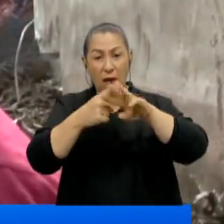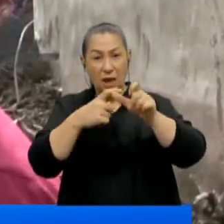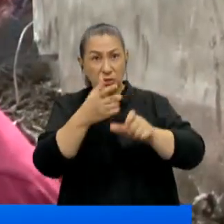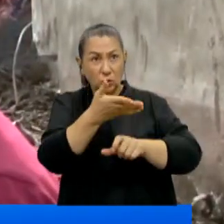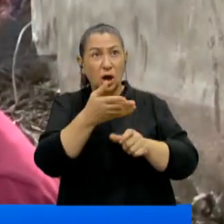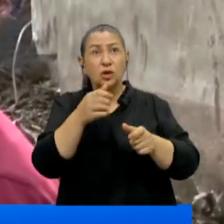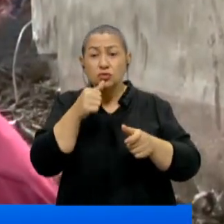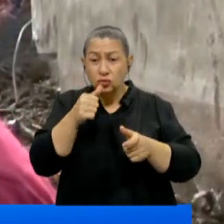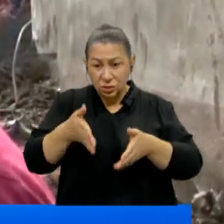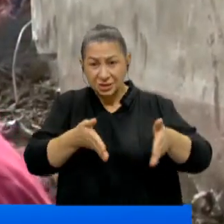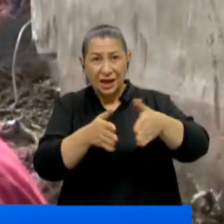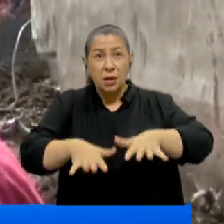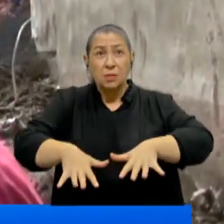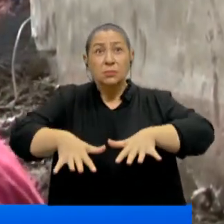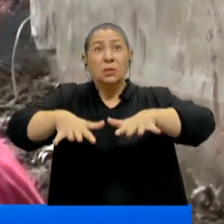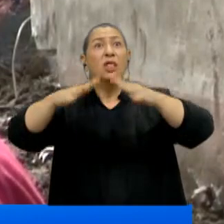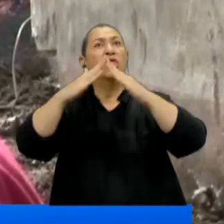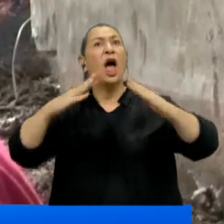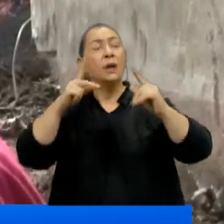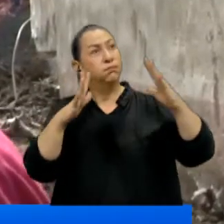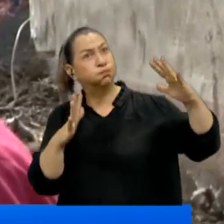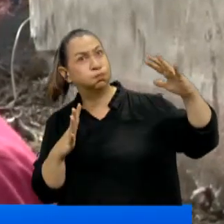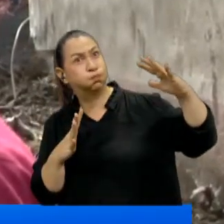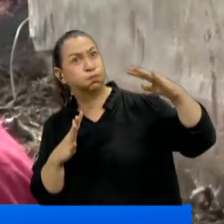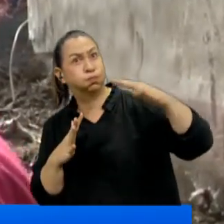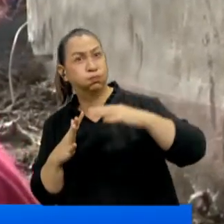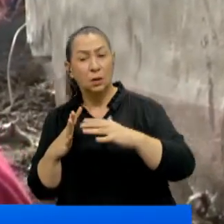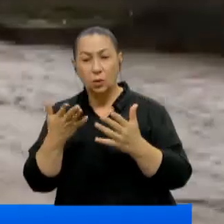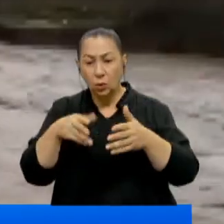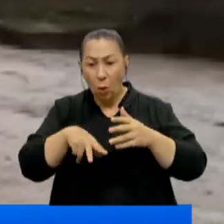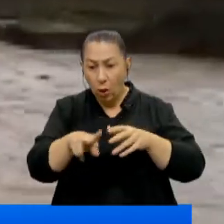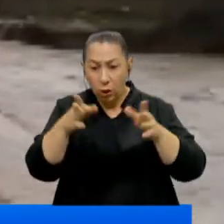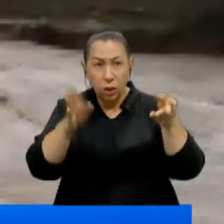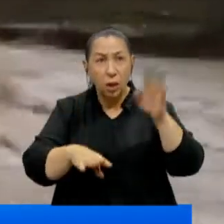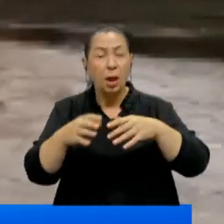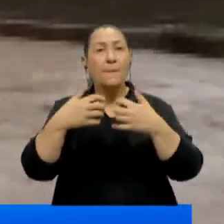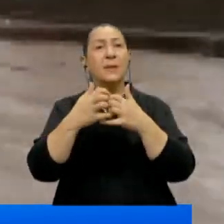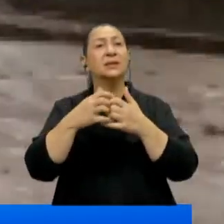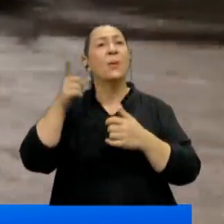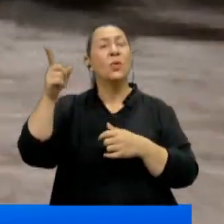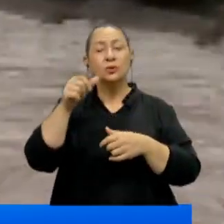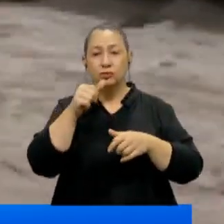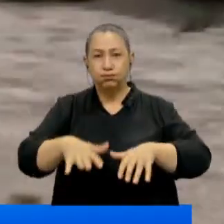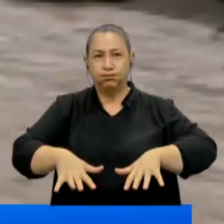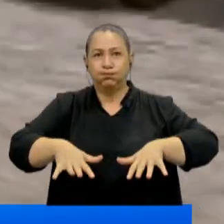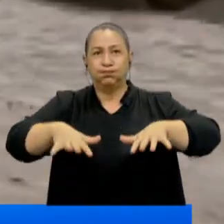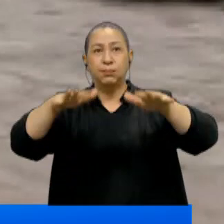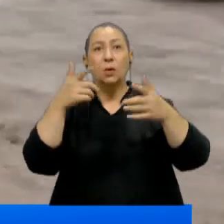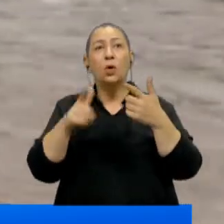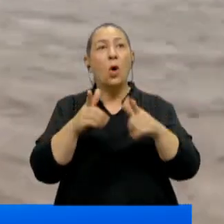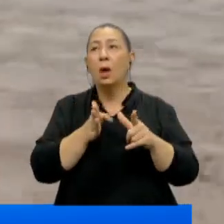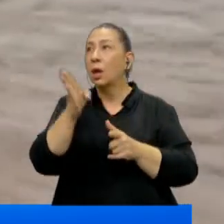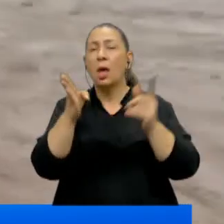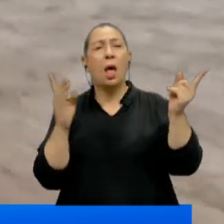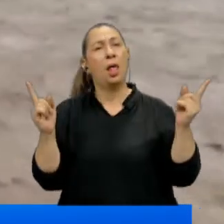kadar çoğalmıştı ki dağ gibi geliyordu yukarıdan. Yollar göçmüştü önümden. Kastamonu Bozkurt'ta sular altındaydı. Köylere ise